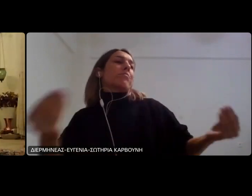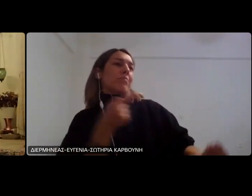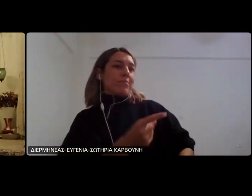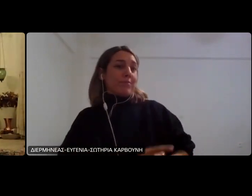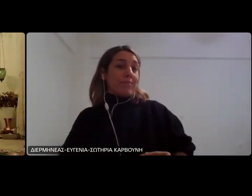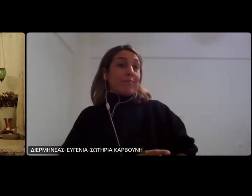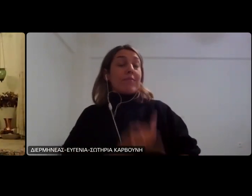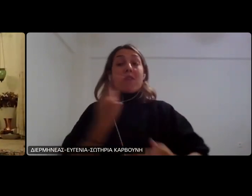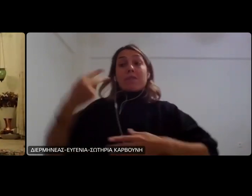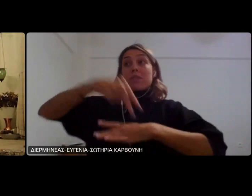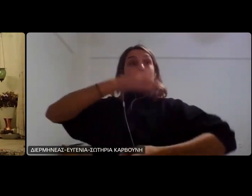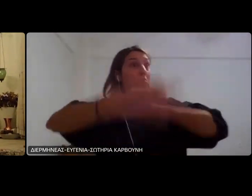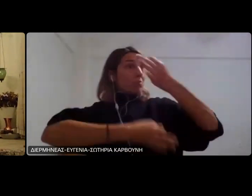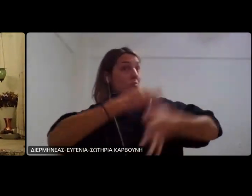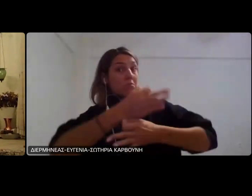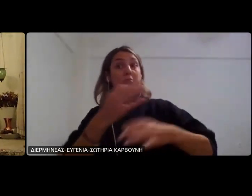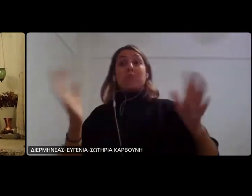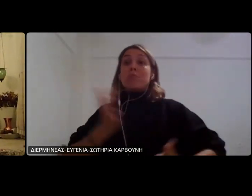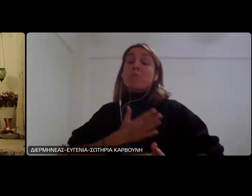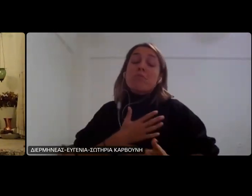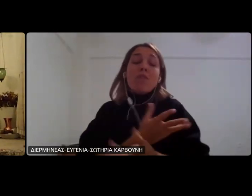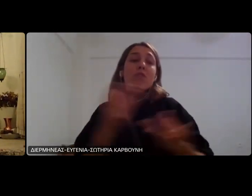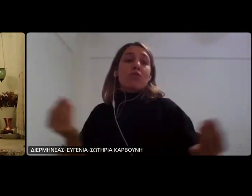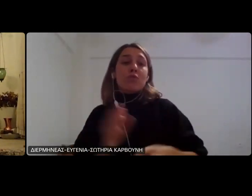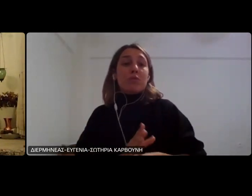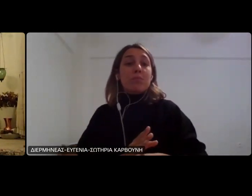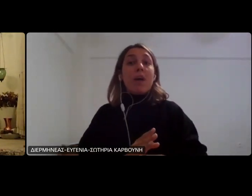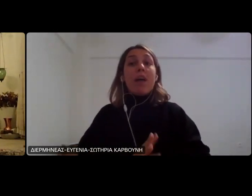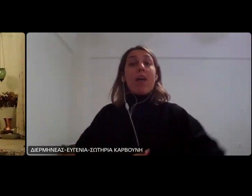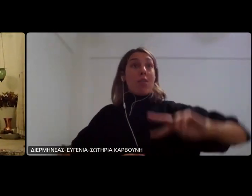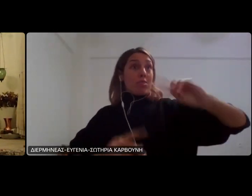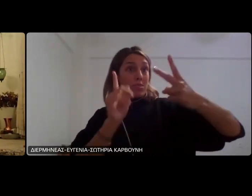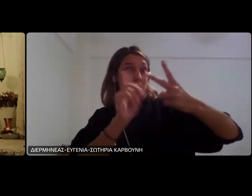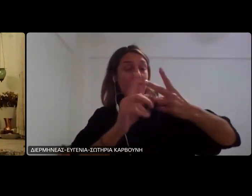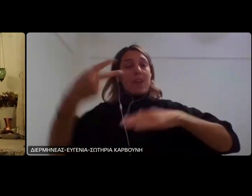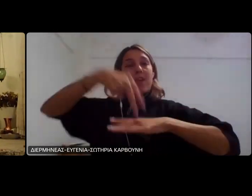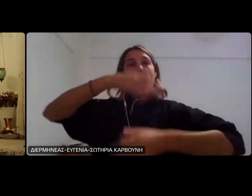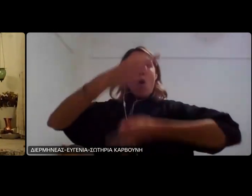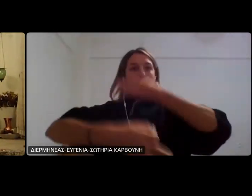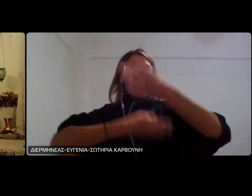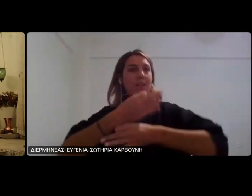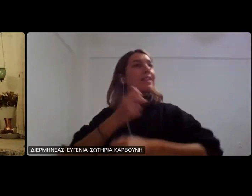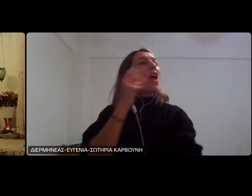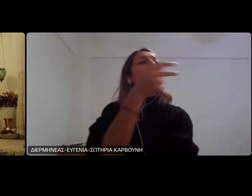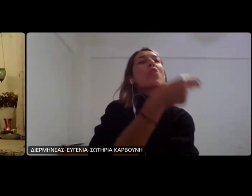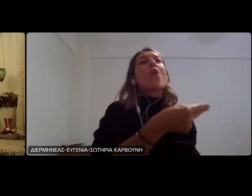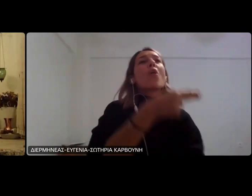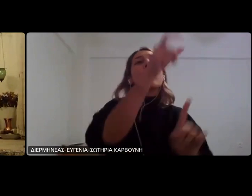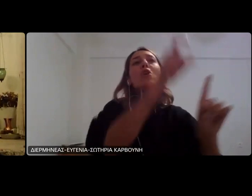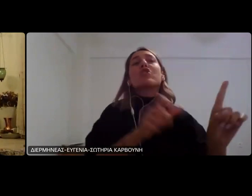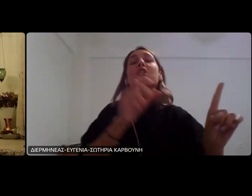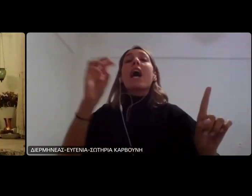έθεσε πολύ ωραία το πλαίσιο και περνούμε αμέσως στην επόμενη ομιλήτρια, την κυρία Θεοδοσία Σούλα Παυλίδου.